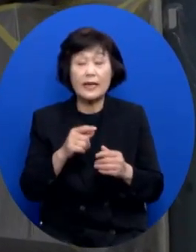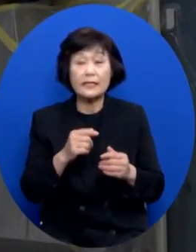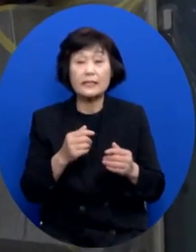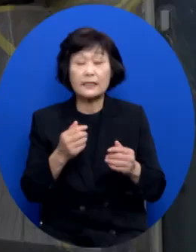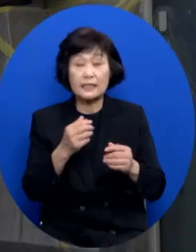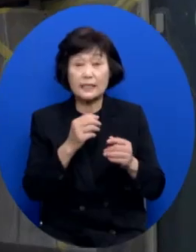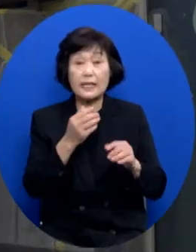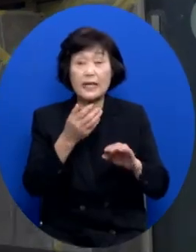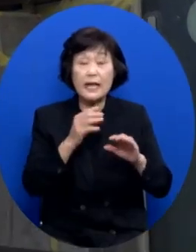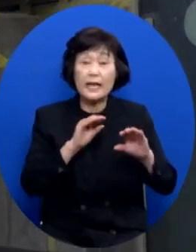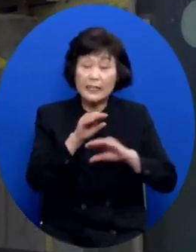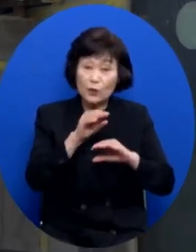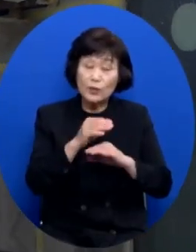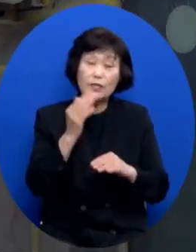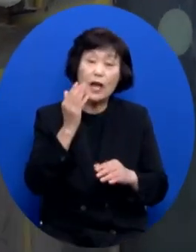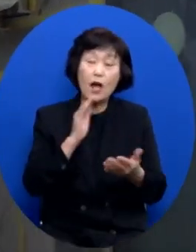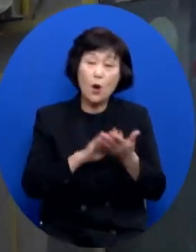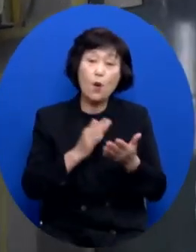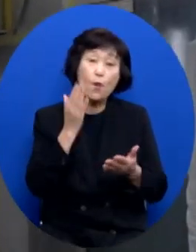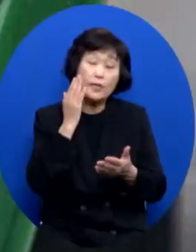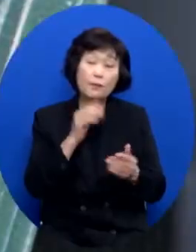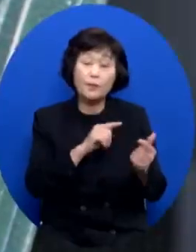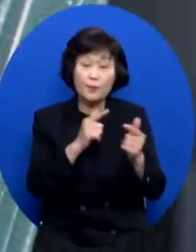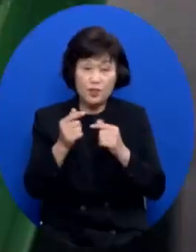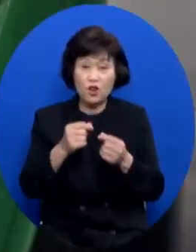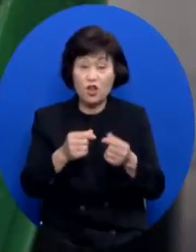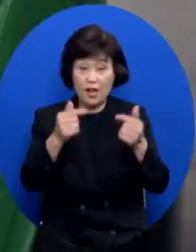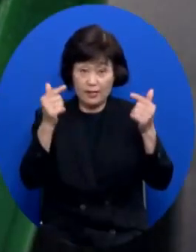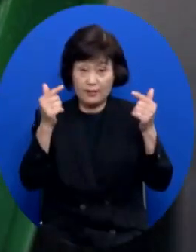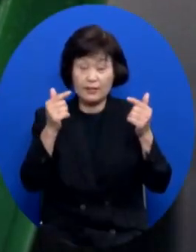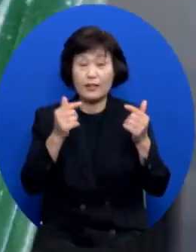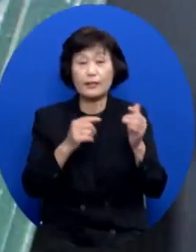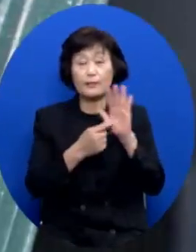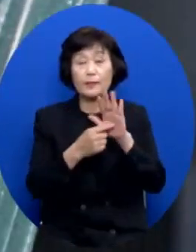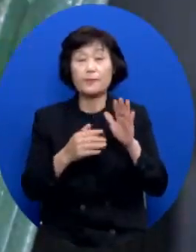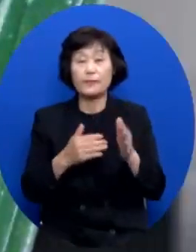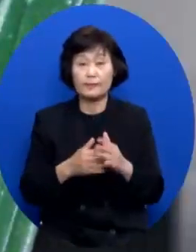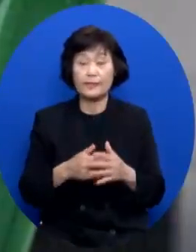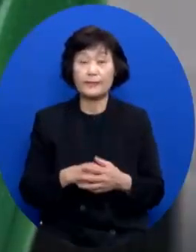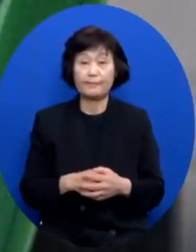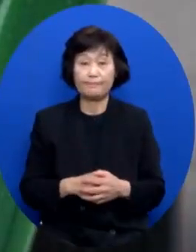상승한 자동차와 화장품 등 화학 제품이 생산 증가를 견인한 것으로 조사됐습니다.